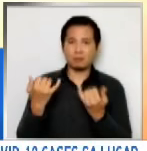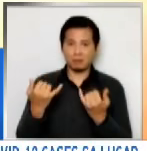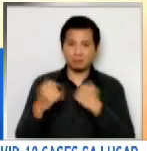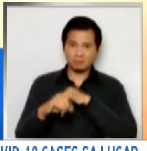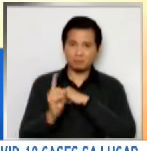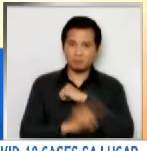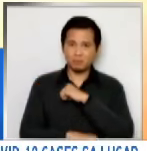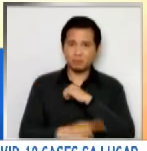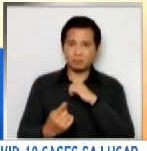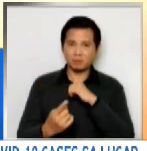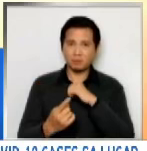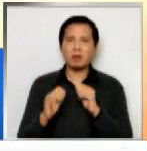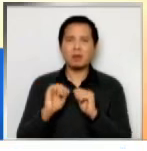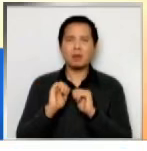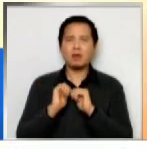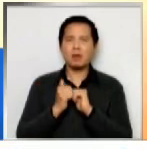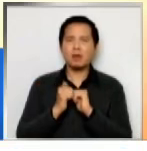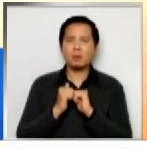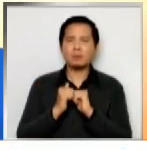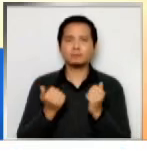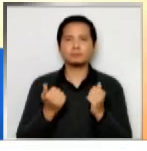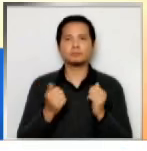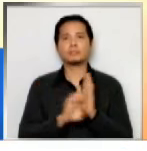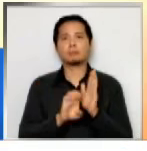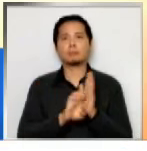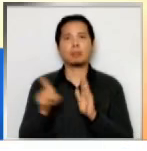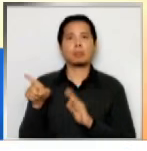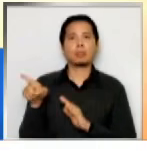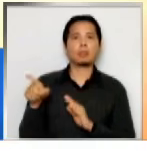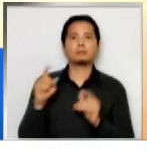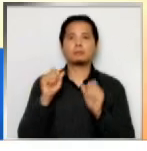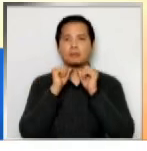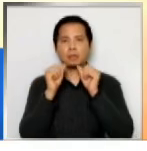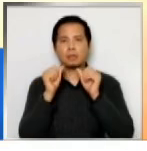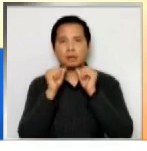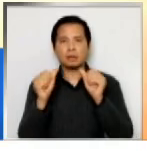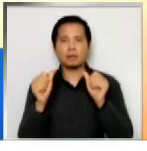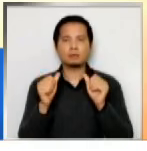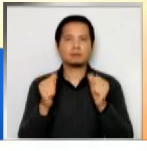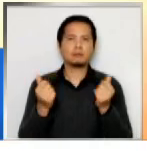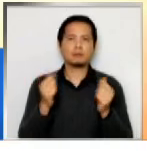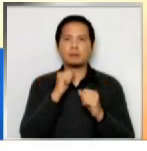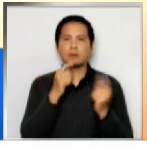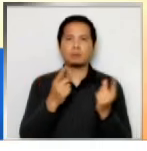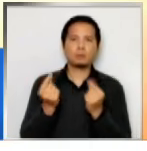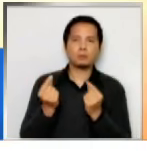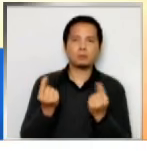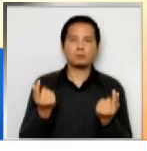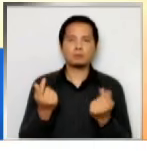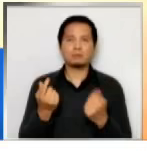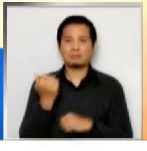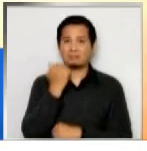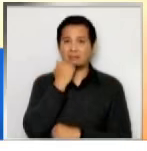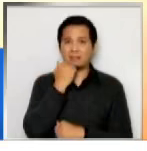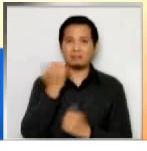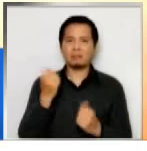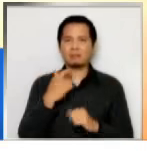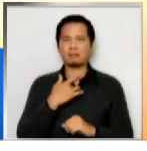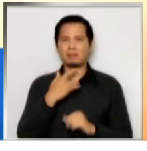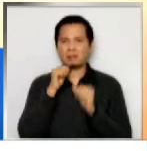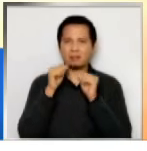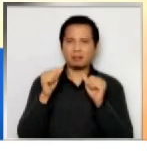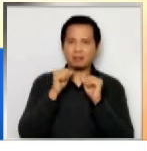parusa, lalo na kung halimbawa dinedeny naman ng possible na may sala itong allegation na